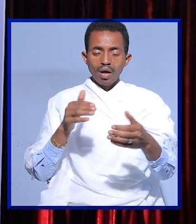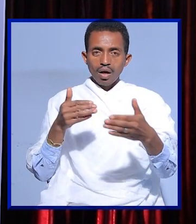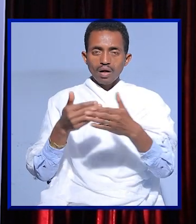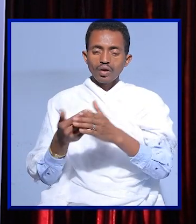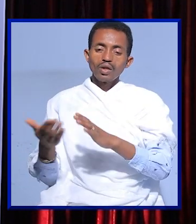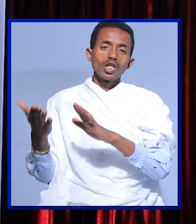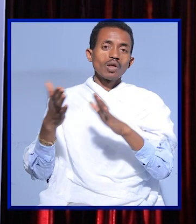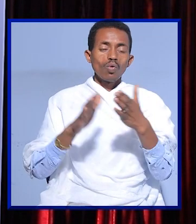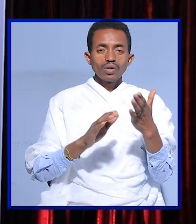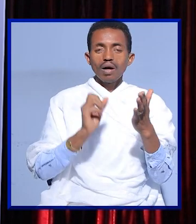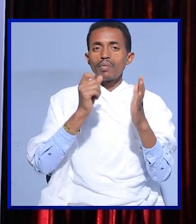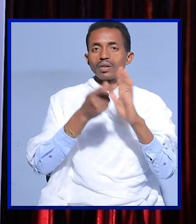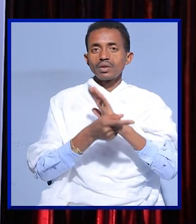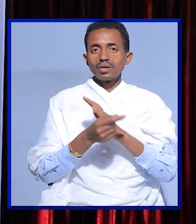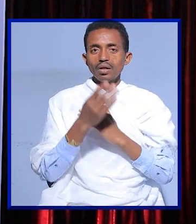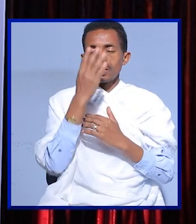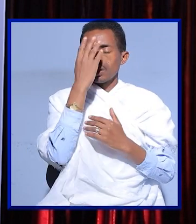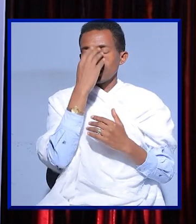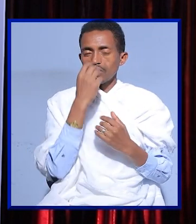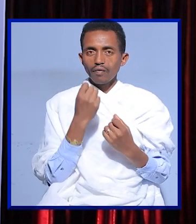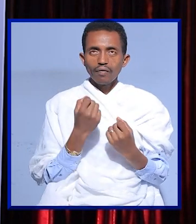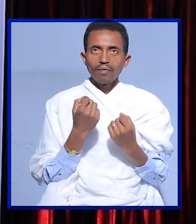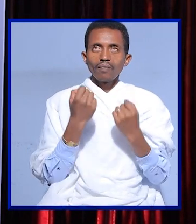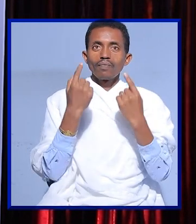የሞት ምሳሌ ከሆነው እንቅልፍ ያነቃን